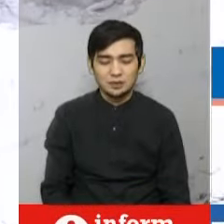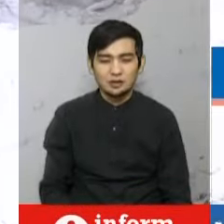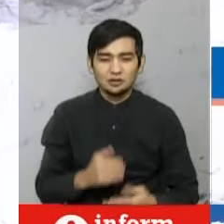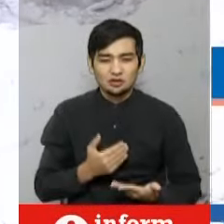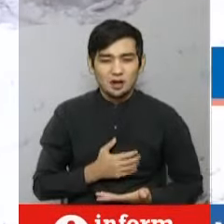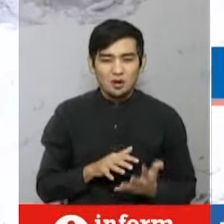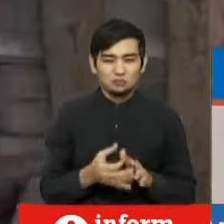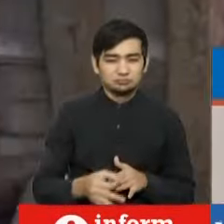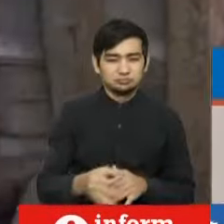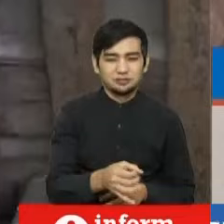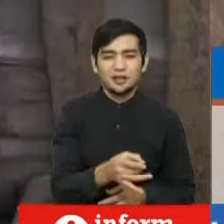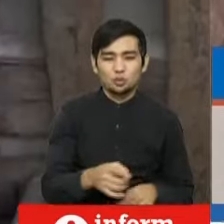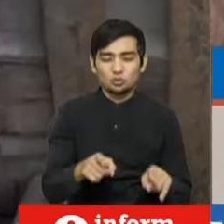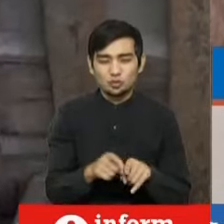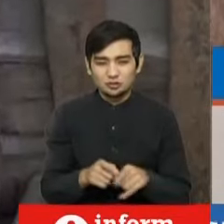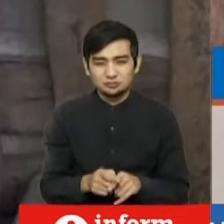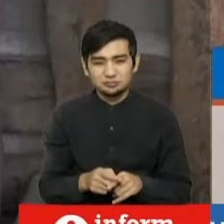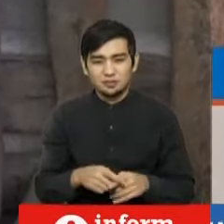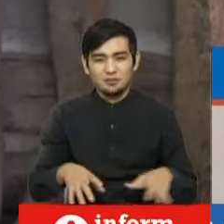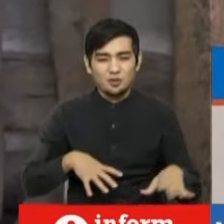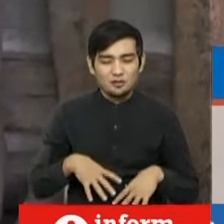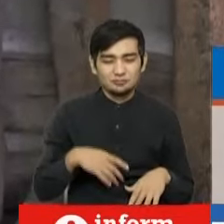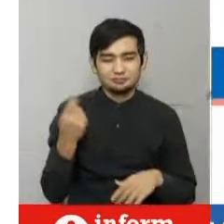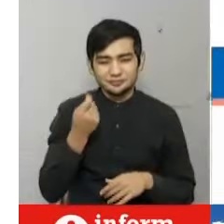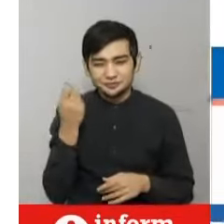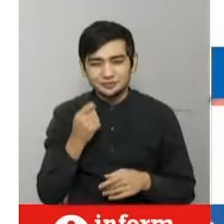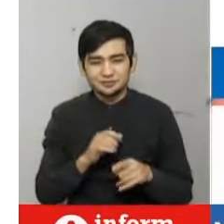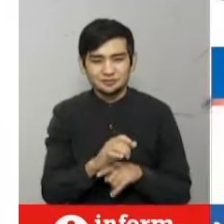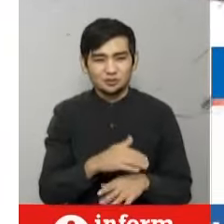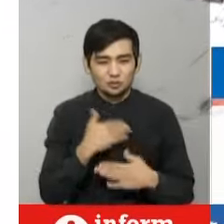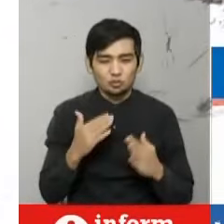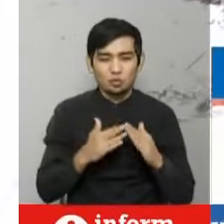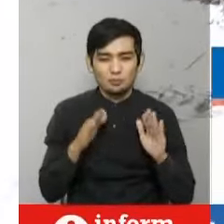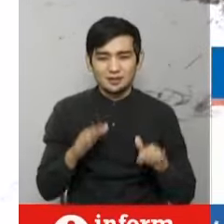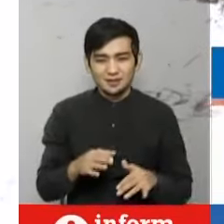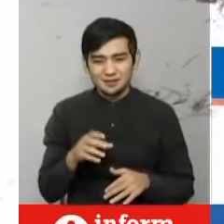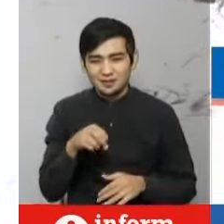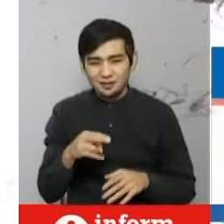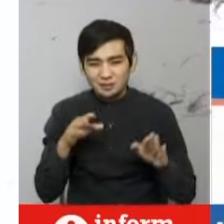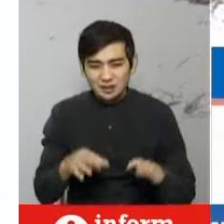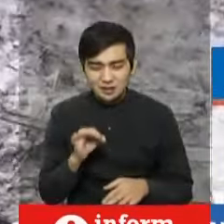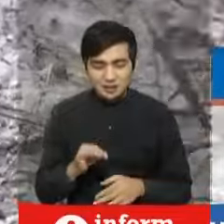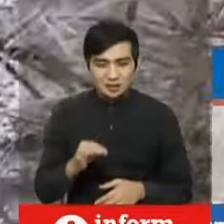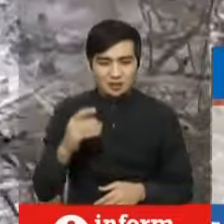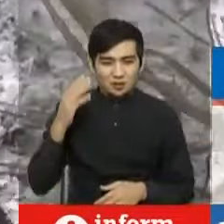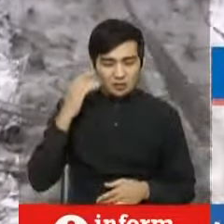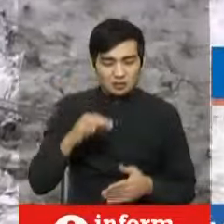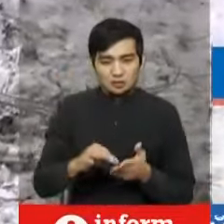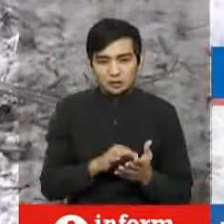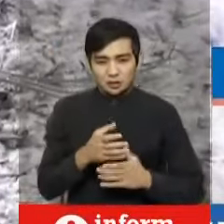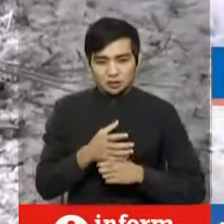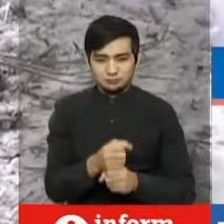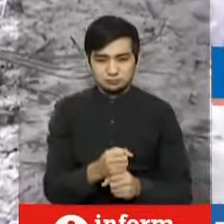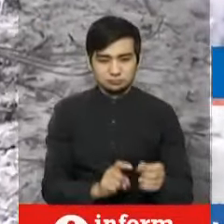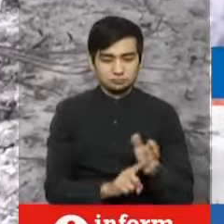Жители сел региона перестали выгонять лошадей на выпас и содержать в домашних условиях. Поголовье резко сократилось, отмечают сельчане.